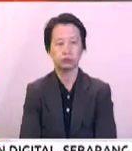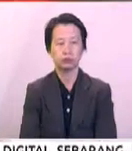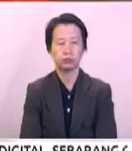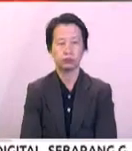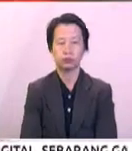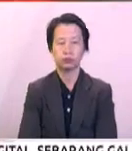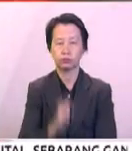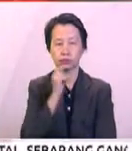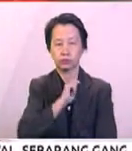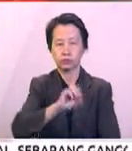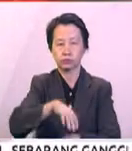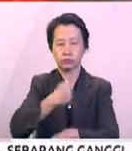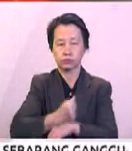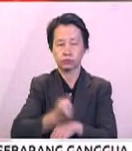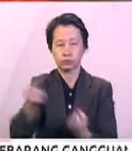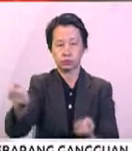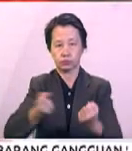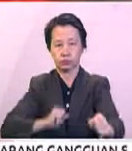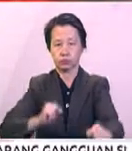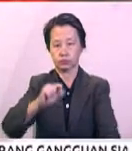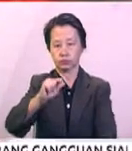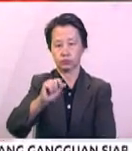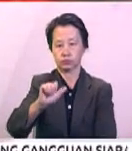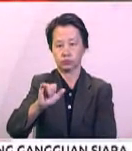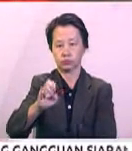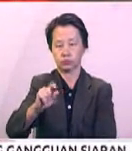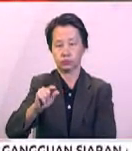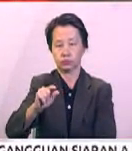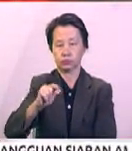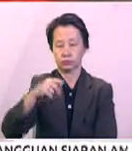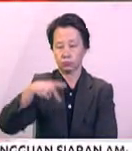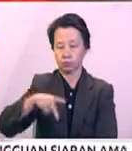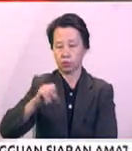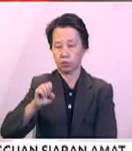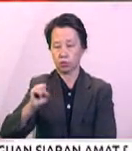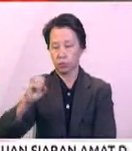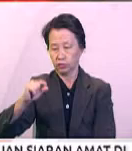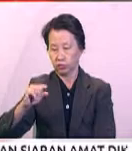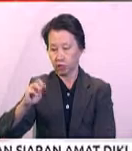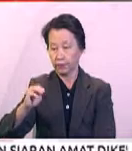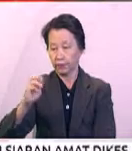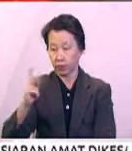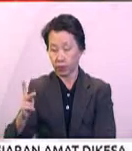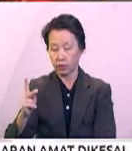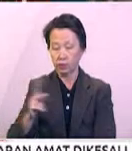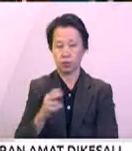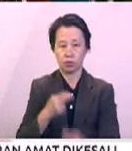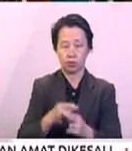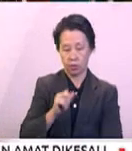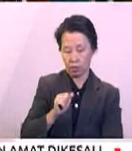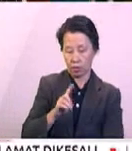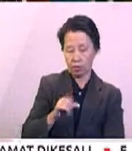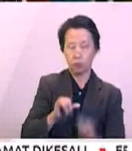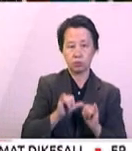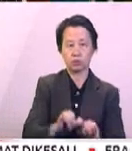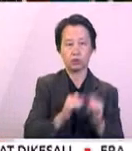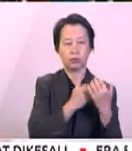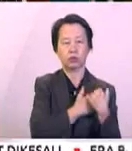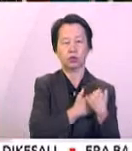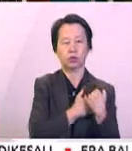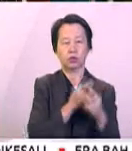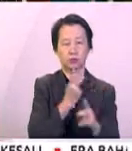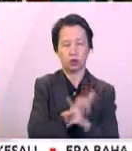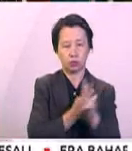yang di-pertua pertubuhan silat seni Gayong Malaysia kebangsaan PSS gmk Datuk Adi Wijaya Abdullah mengekalkan jawatan bagi